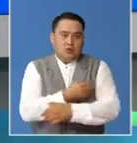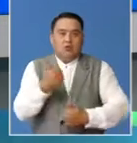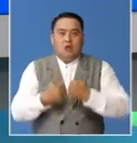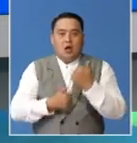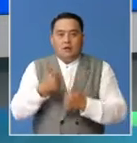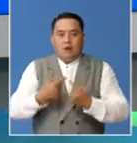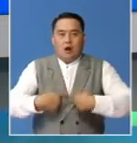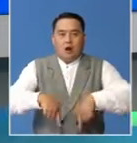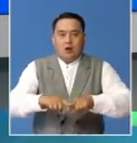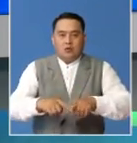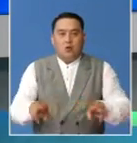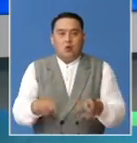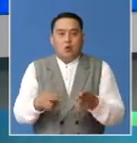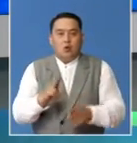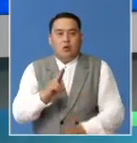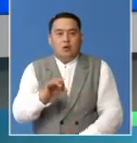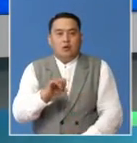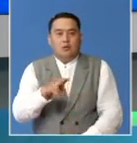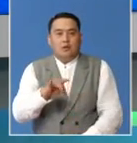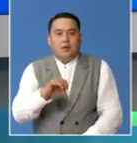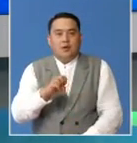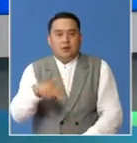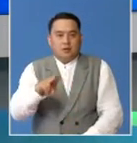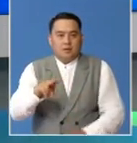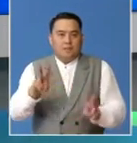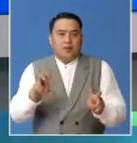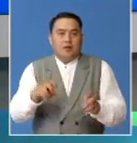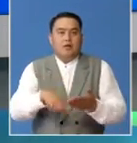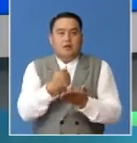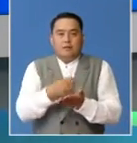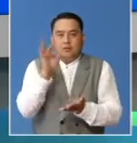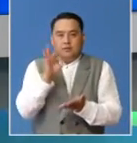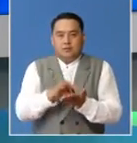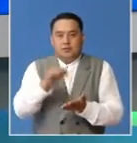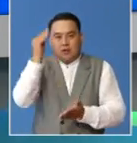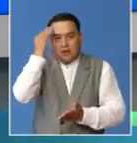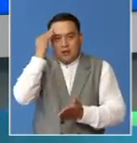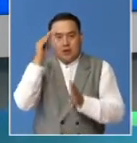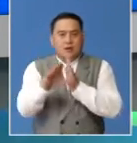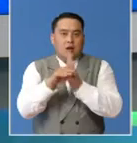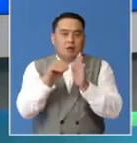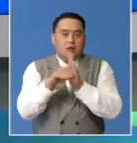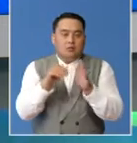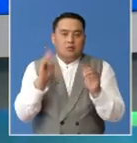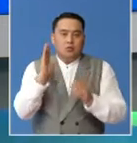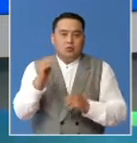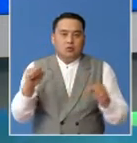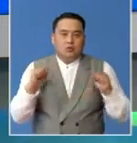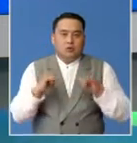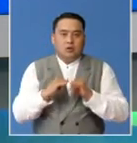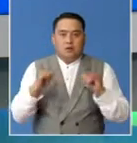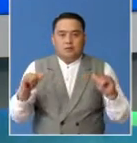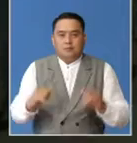соревновании, организованном бойцовским клубом «Казах Прайд». Основная цель состязания – выявление талантливой молодежи для дальнейшего спортивного